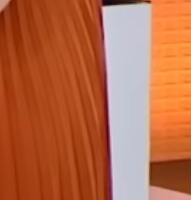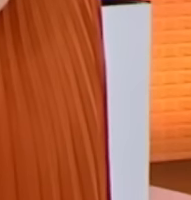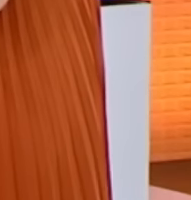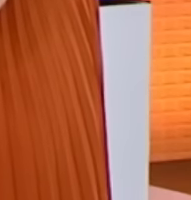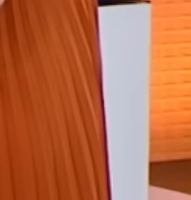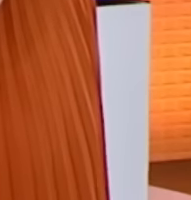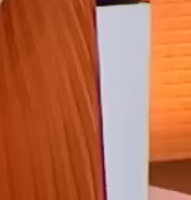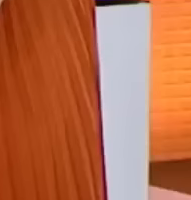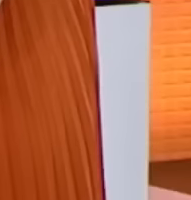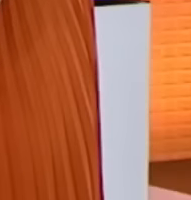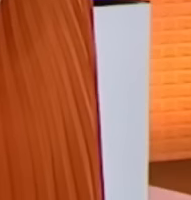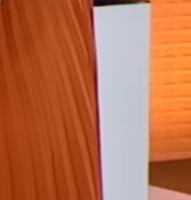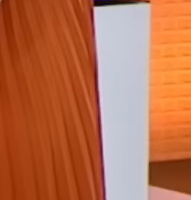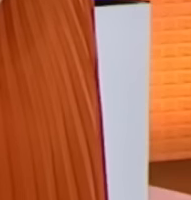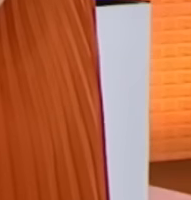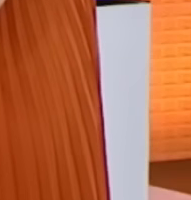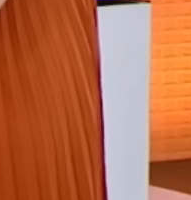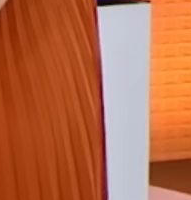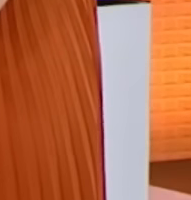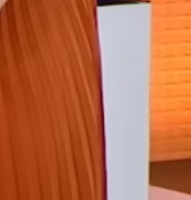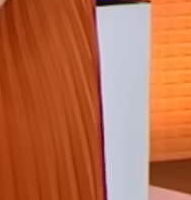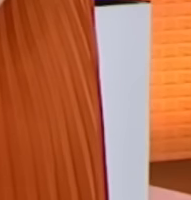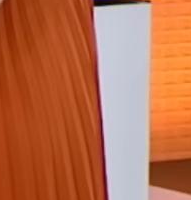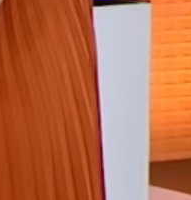at sa www.gmanews.tv